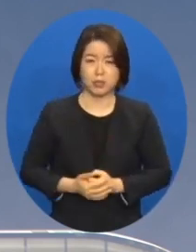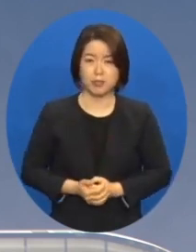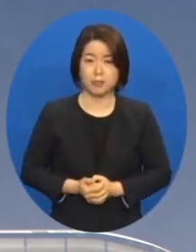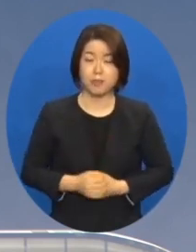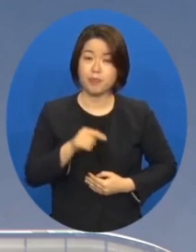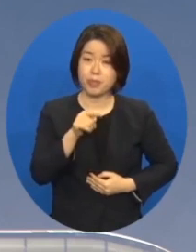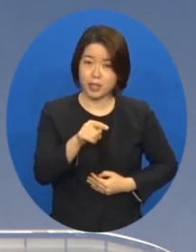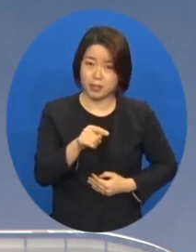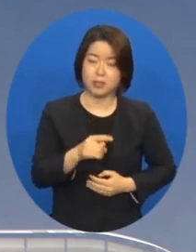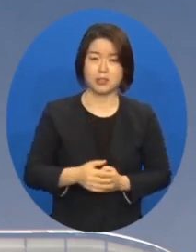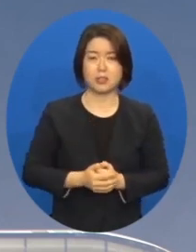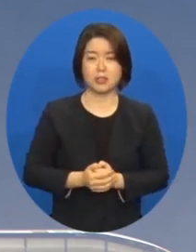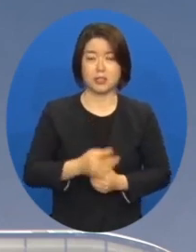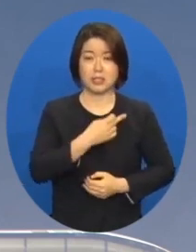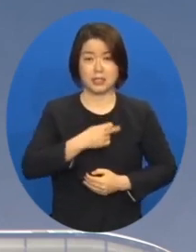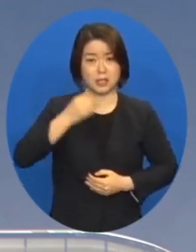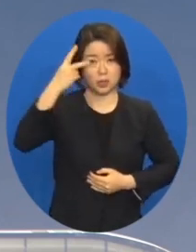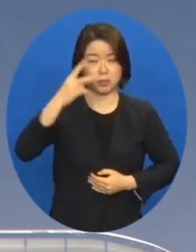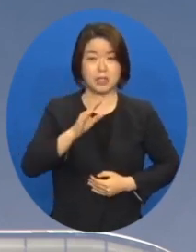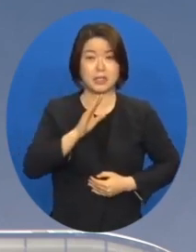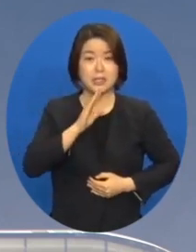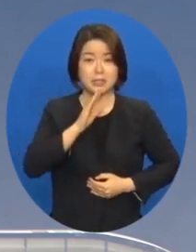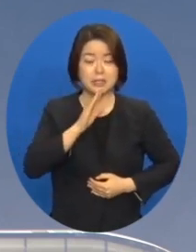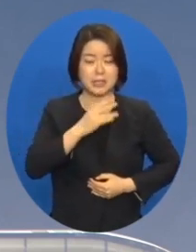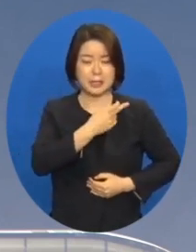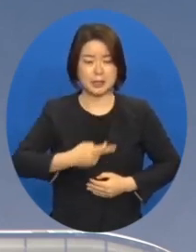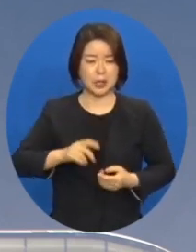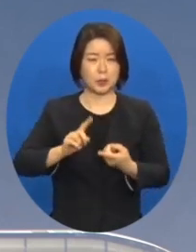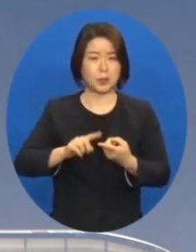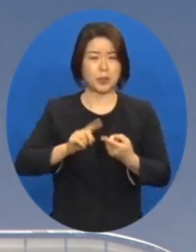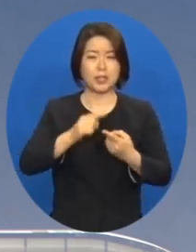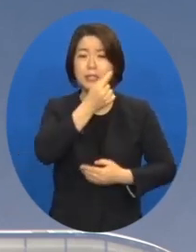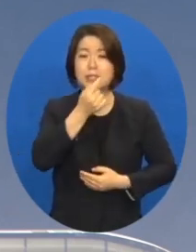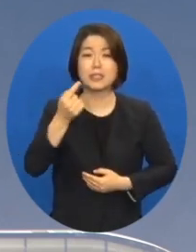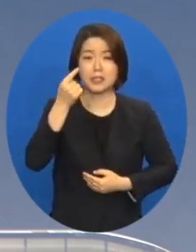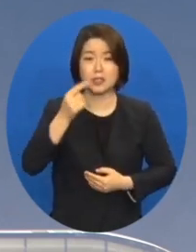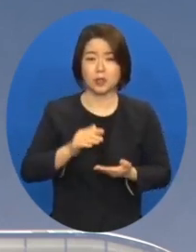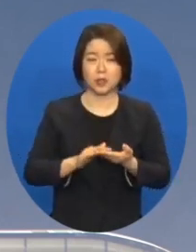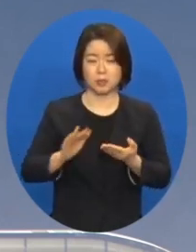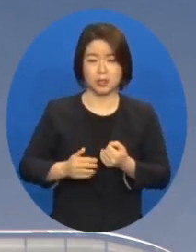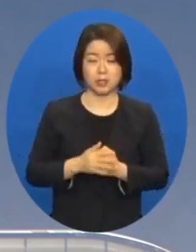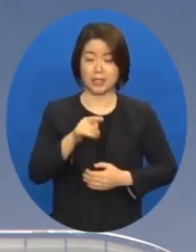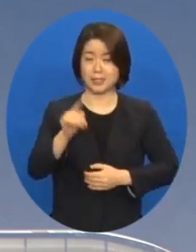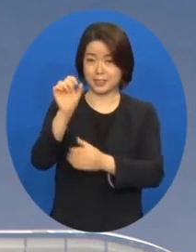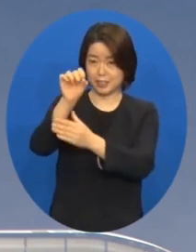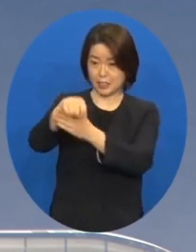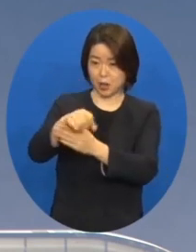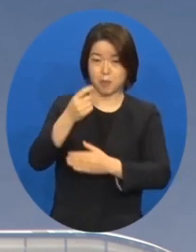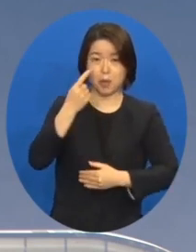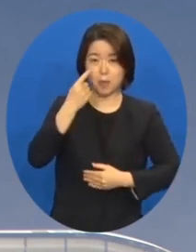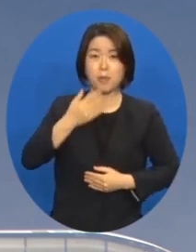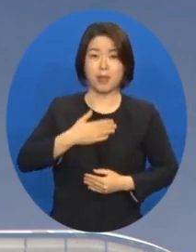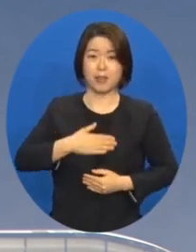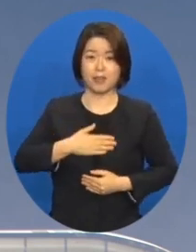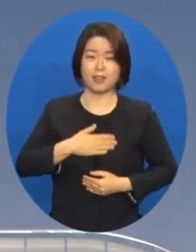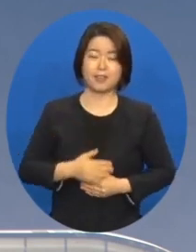이것이 사도 바울이 진짜 사도라는 증거입니다. 그 열매를 보면 아는 거죠.